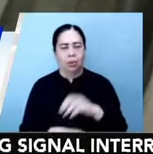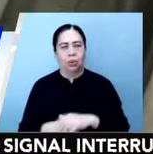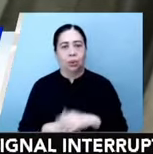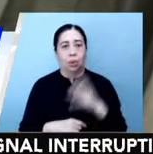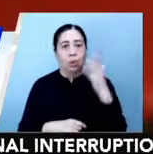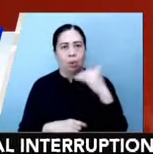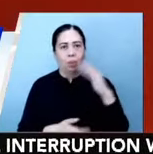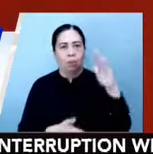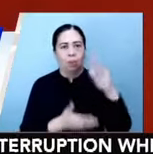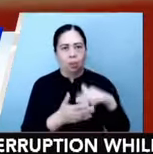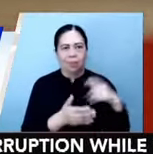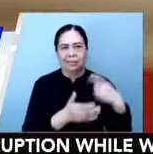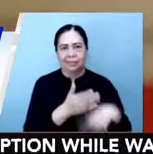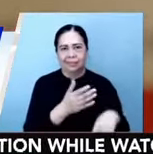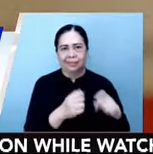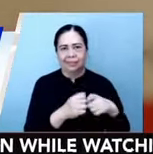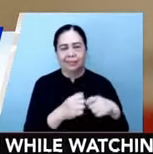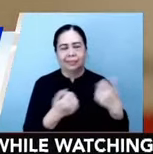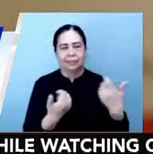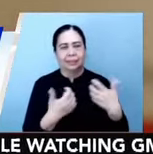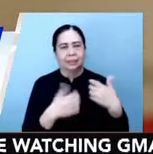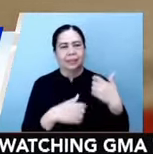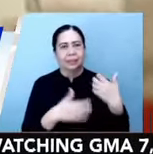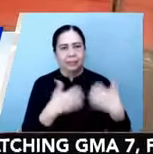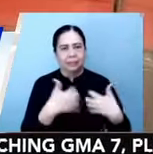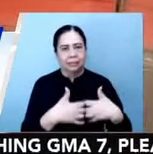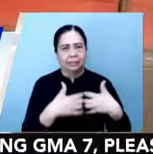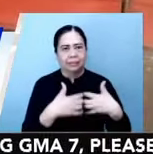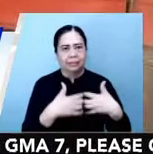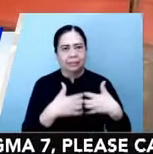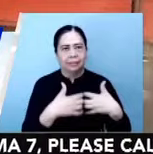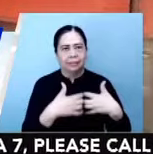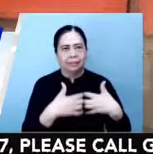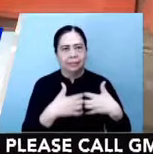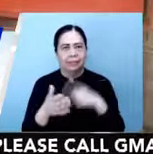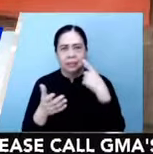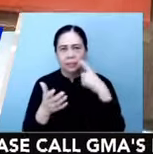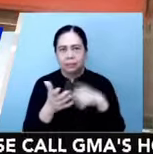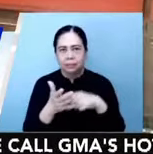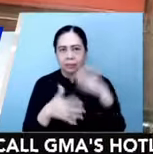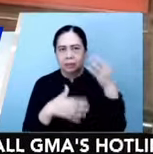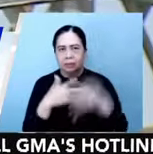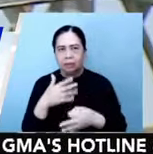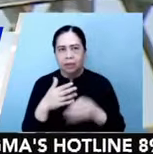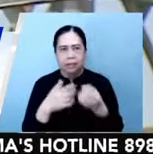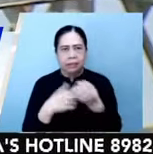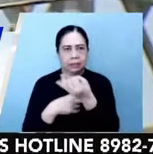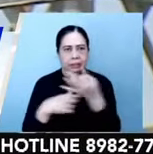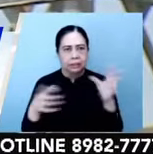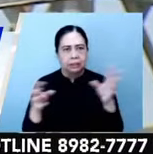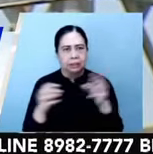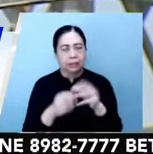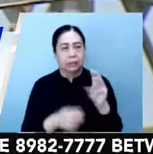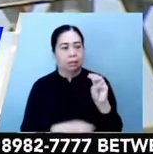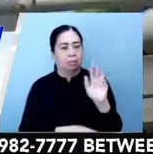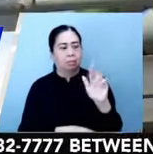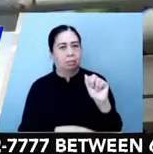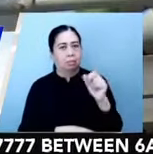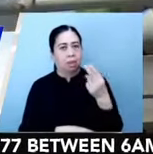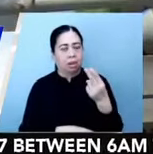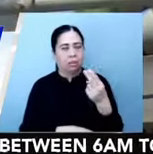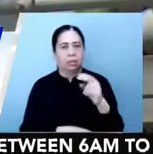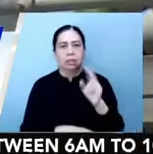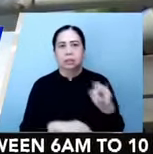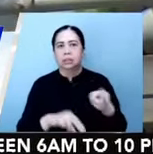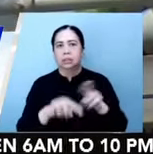charges. Isinasapinal pa raw na Meralco ang eksaktong singil sa kuryente. Nitong Marso, tumaas ng 2 pesos at 29 centavos